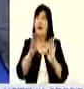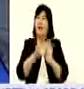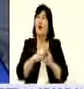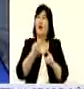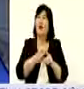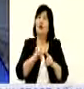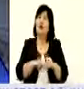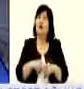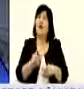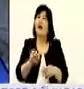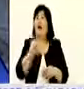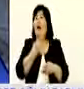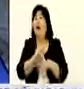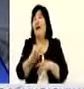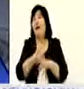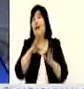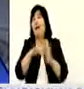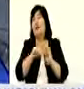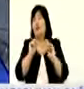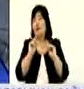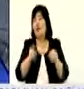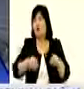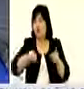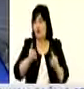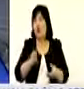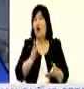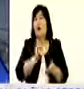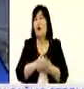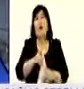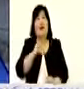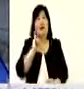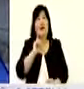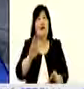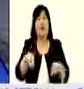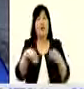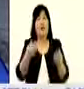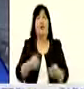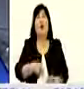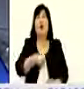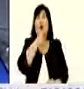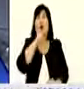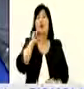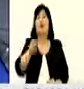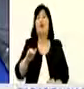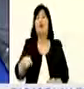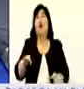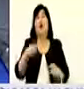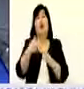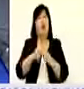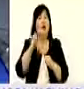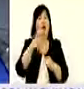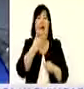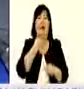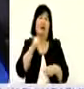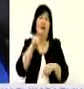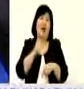сонымен бірге әзілдің астарында шынайы шындықты жастар бере отырып, үлкенге де, кішіге де, орта жасқа да әдемі